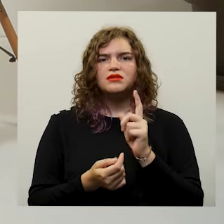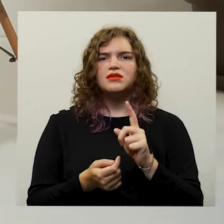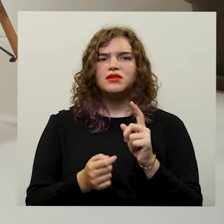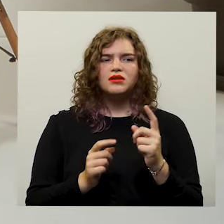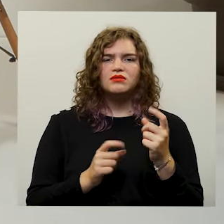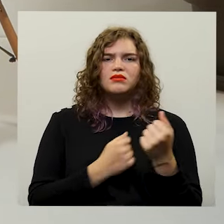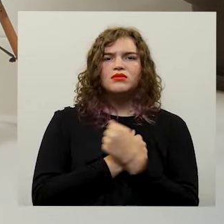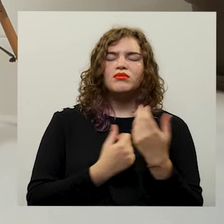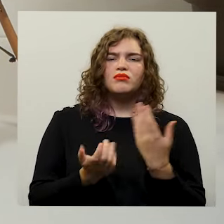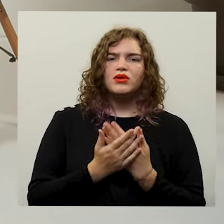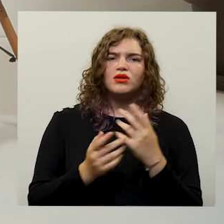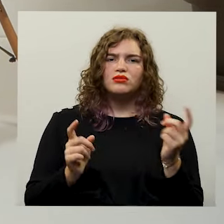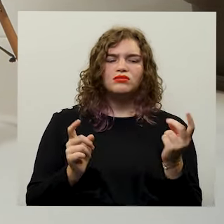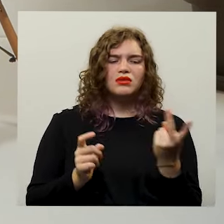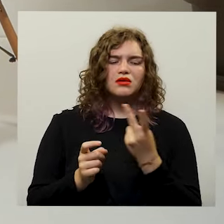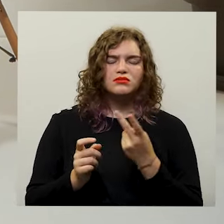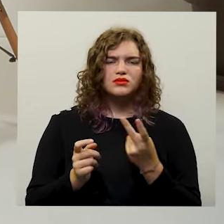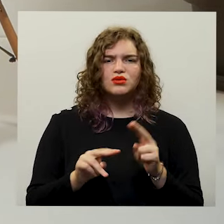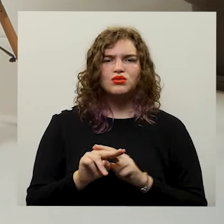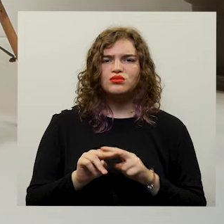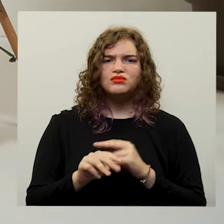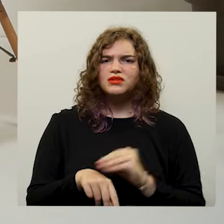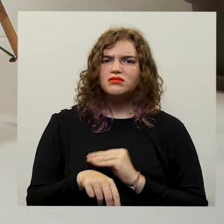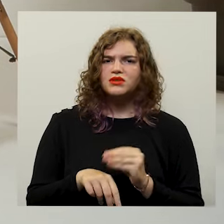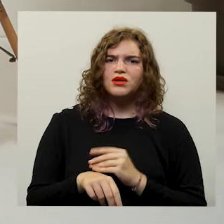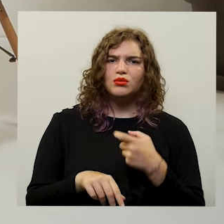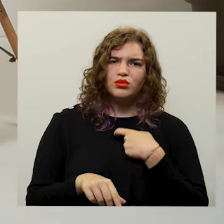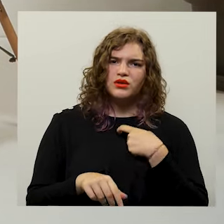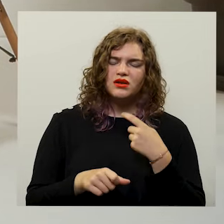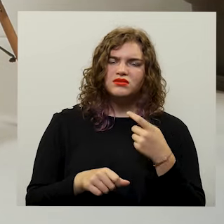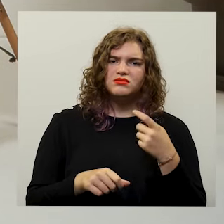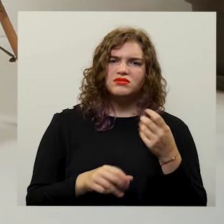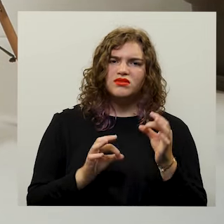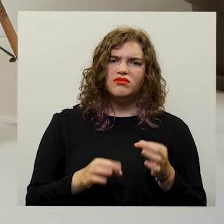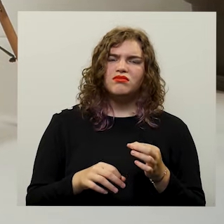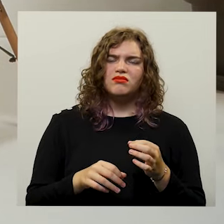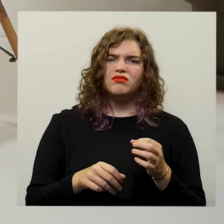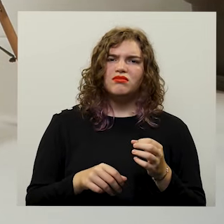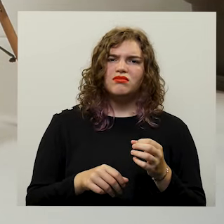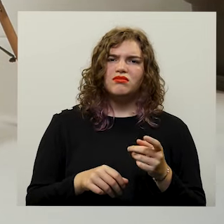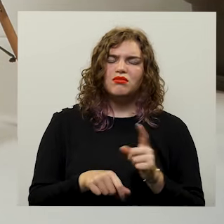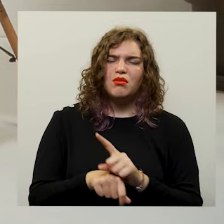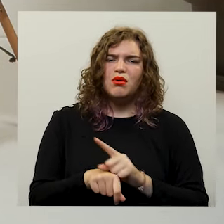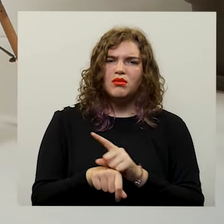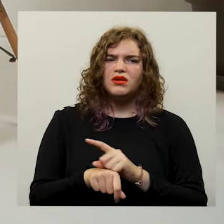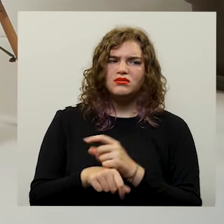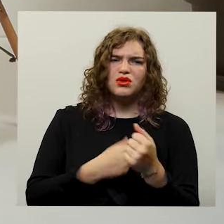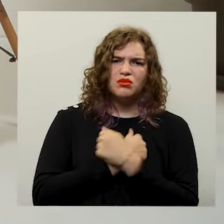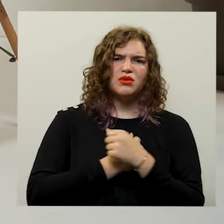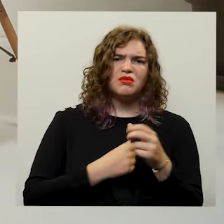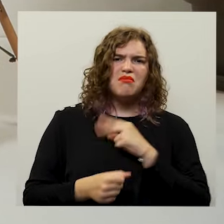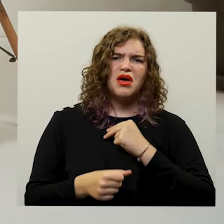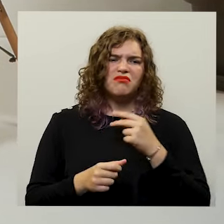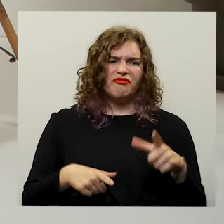unul pentru altul. Adică putea fi un moment când să zici, dă încolo de iubire, meriți și o viață mai